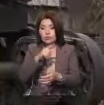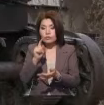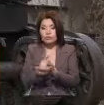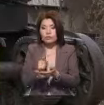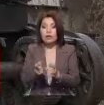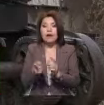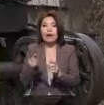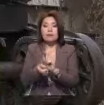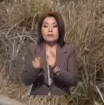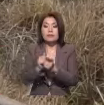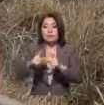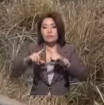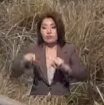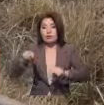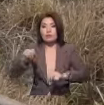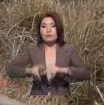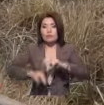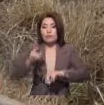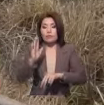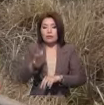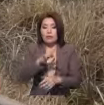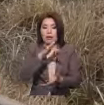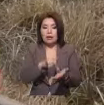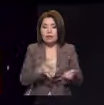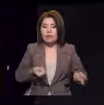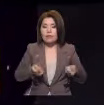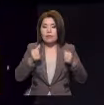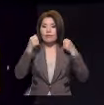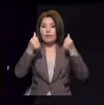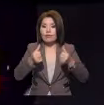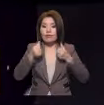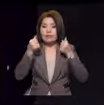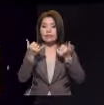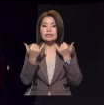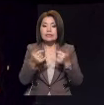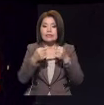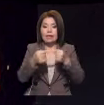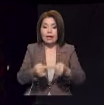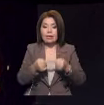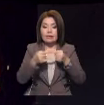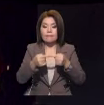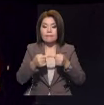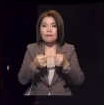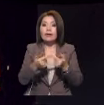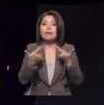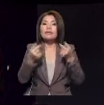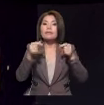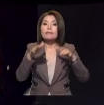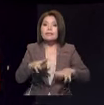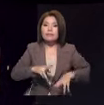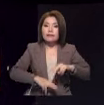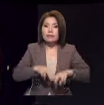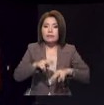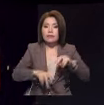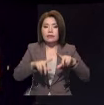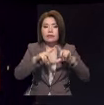салмақ, бірақ қалалық білім беру бөлімі бұдан хабарсыз болып шықты. Қазіргі уақытта нақты қай жерде салыну туралы,